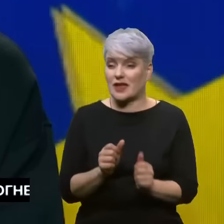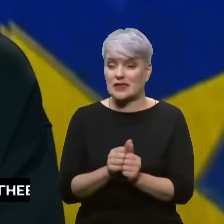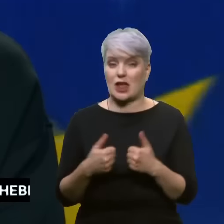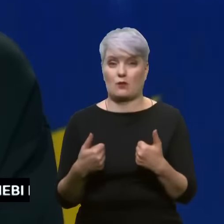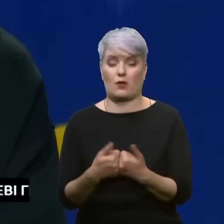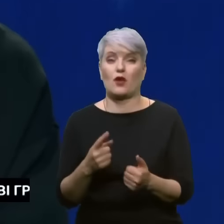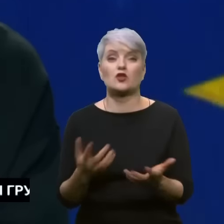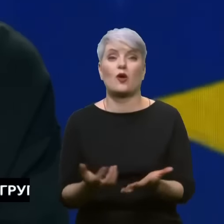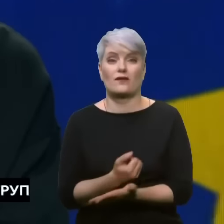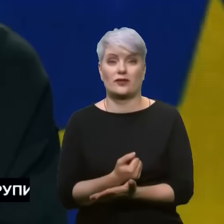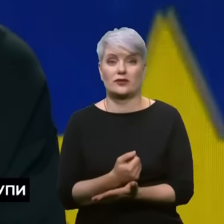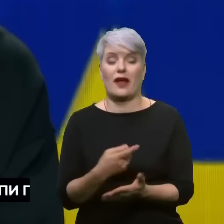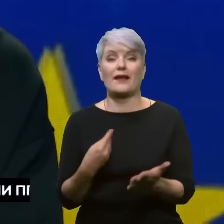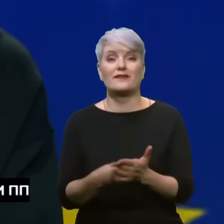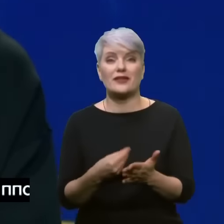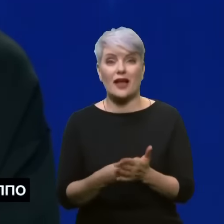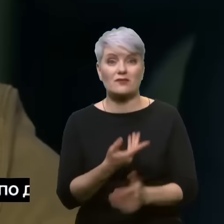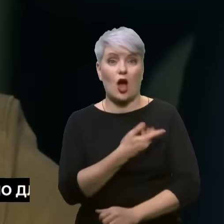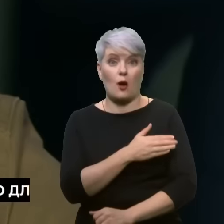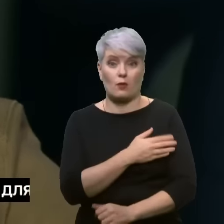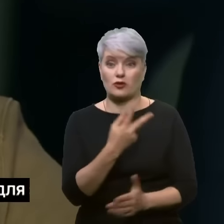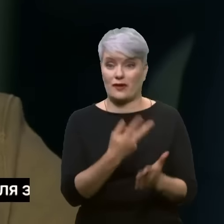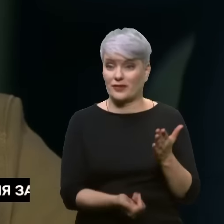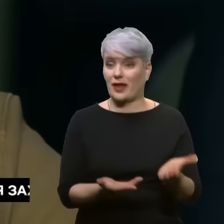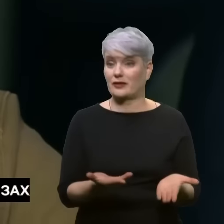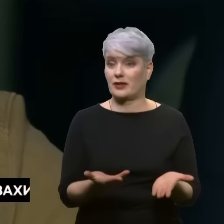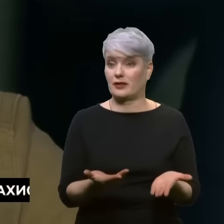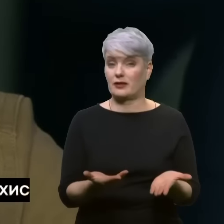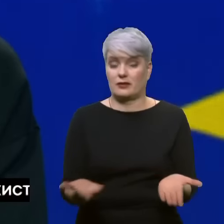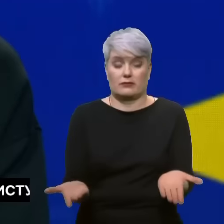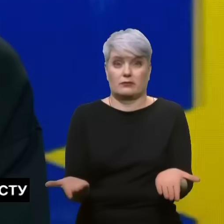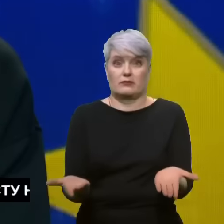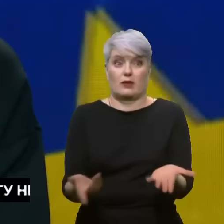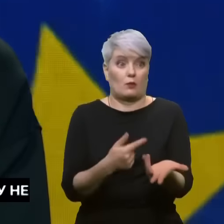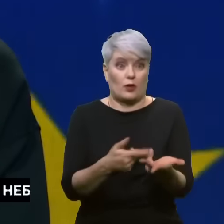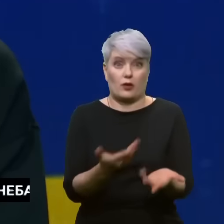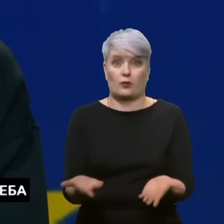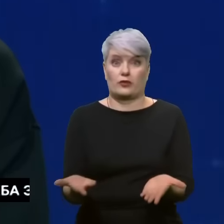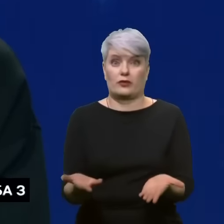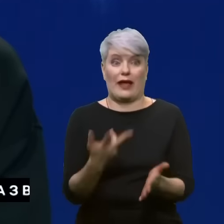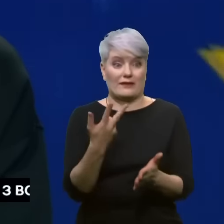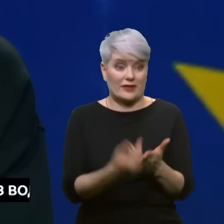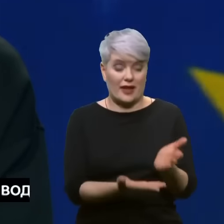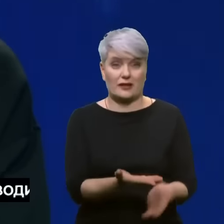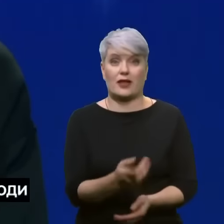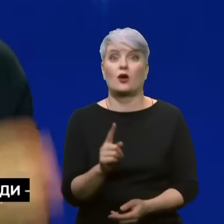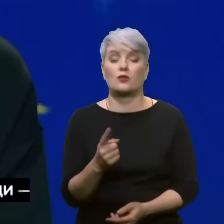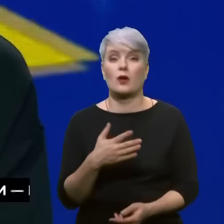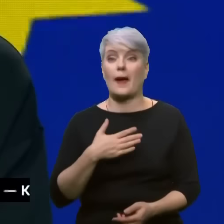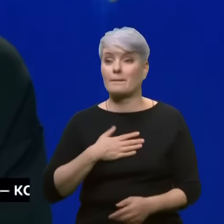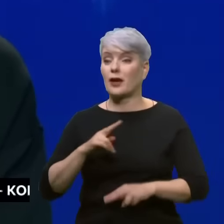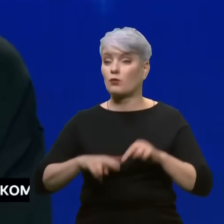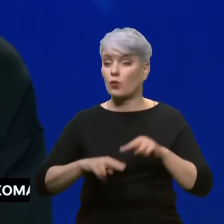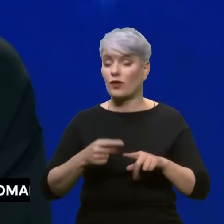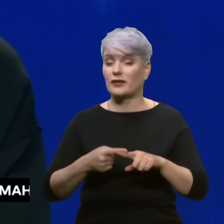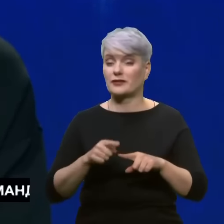Що вийшло? Ви знаєте, що фінансова Польща втратила? Ну, порахуйте. Втратила. Чому? Ми